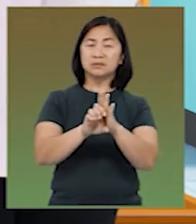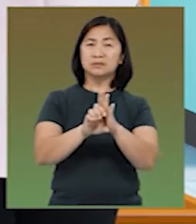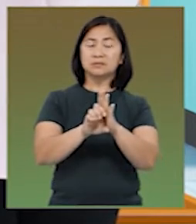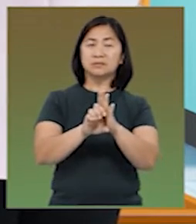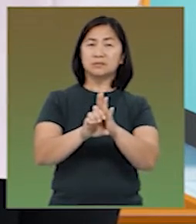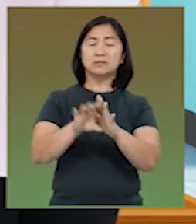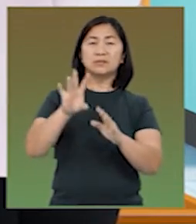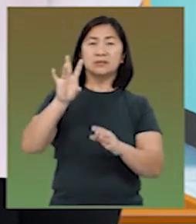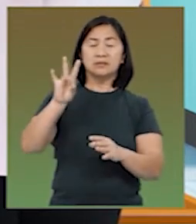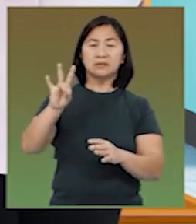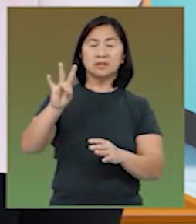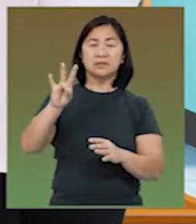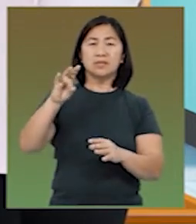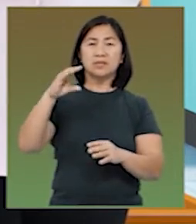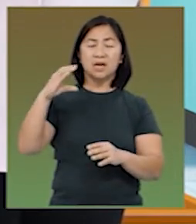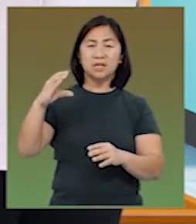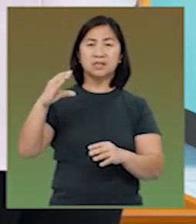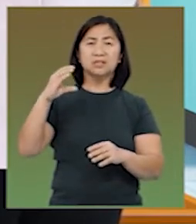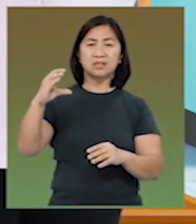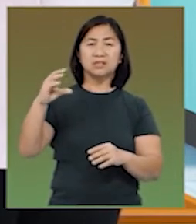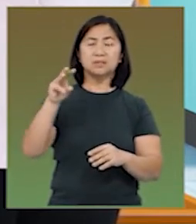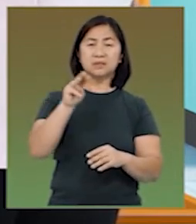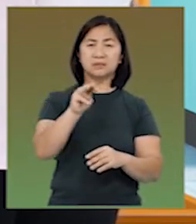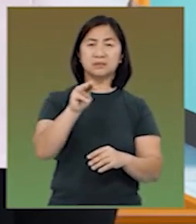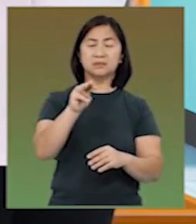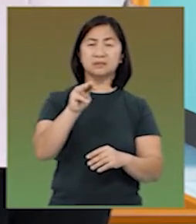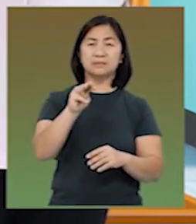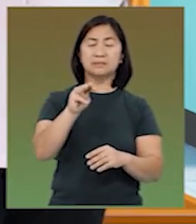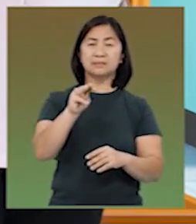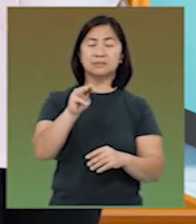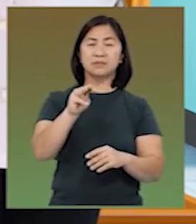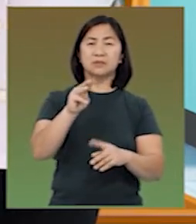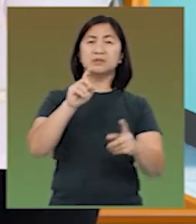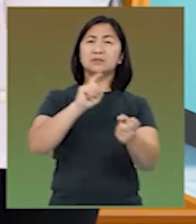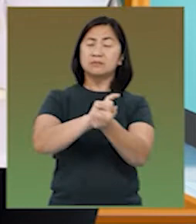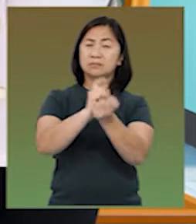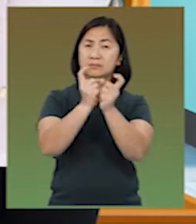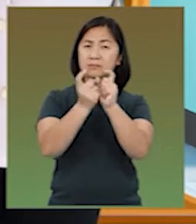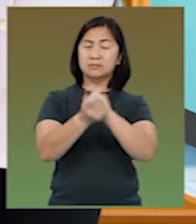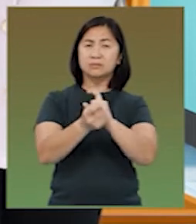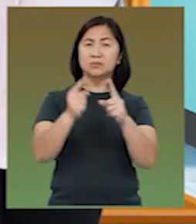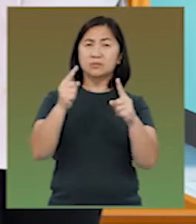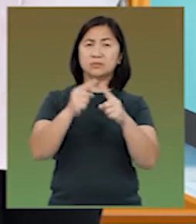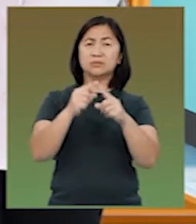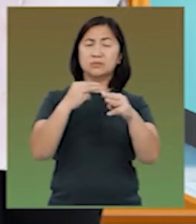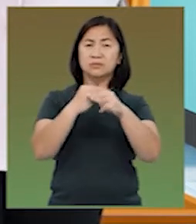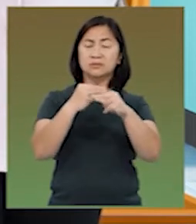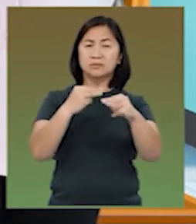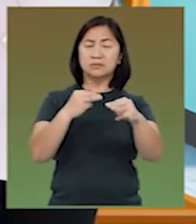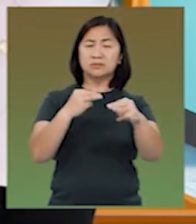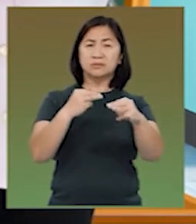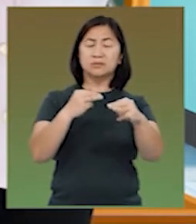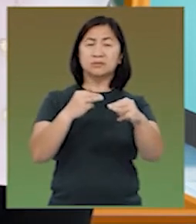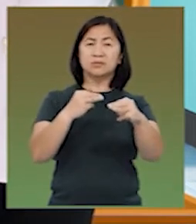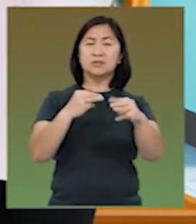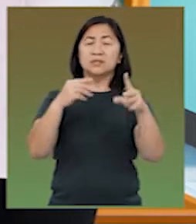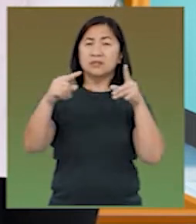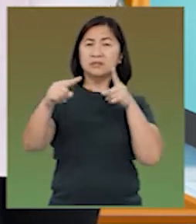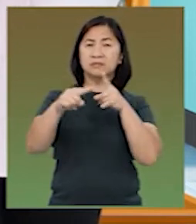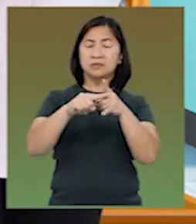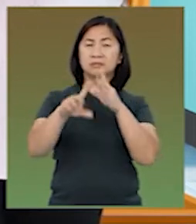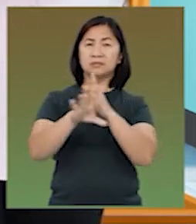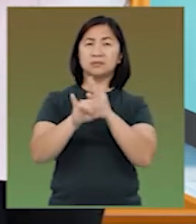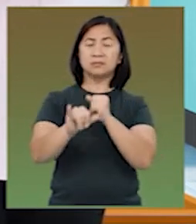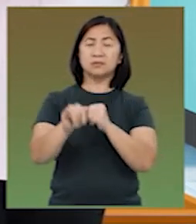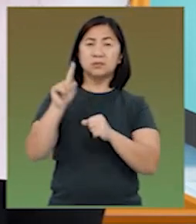Halimbawa, ang 700 centimeters. Kung i-convert ito sa meter, i-divide ito